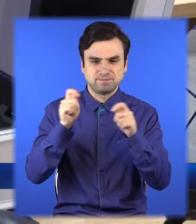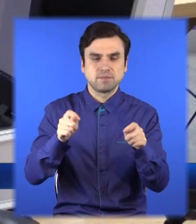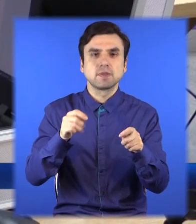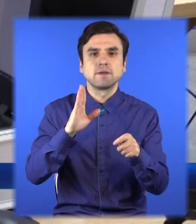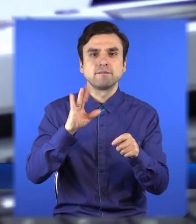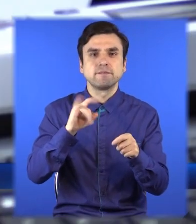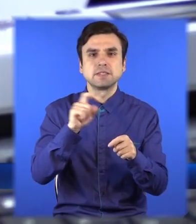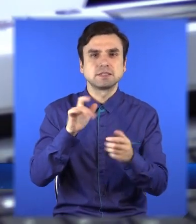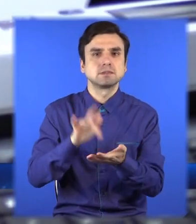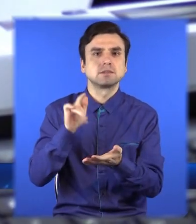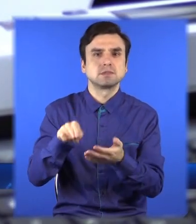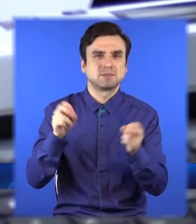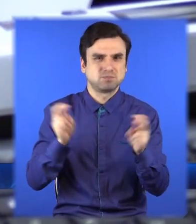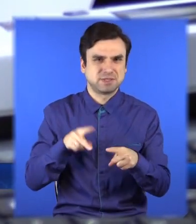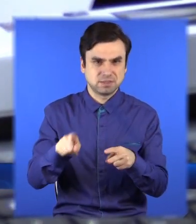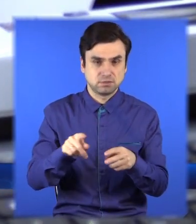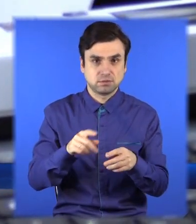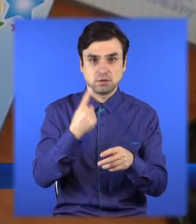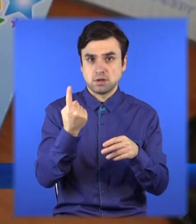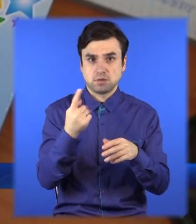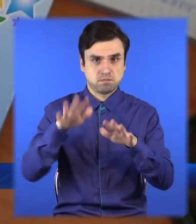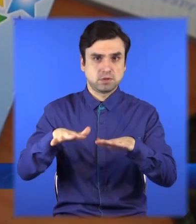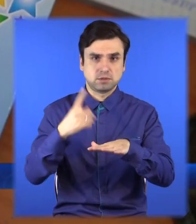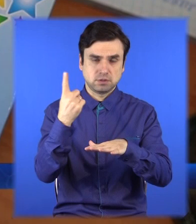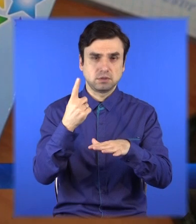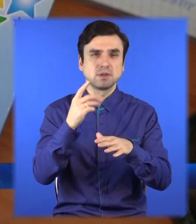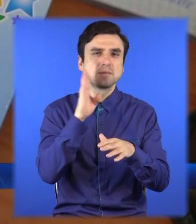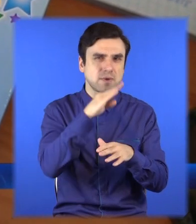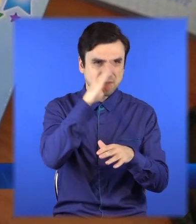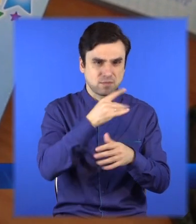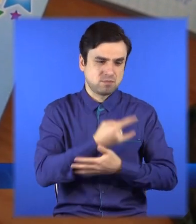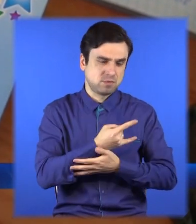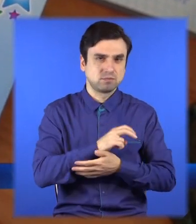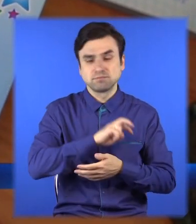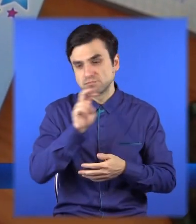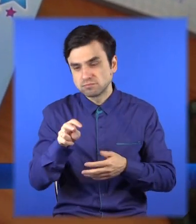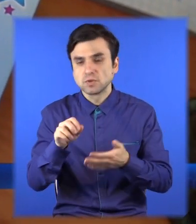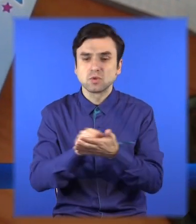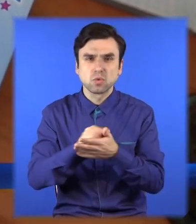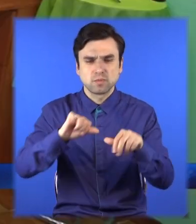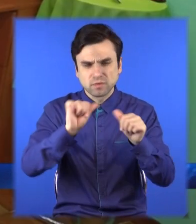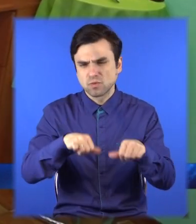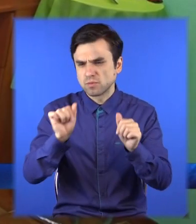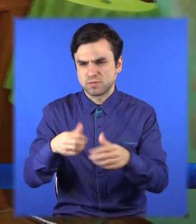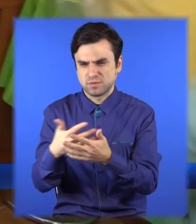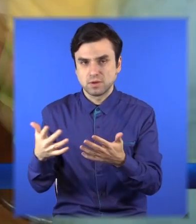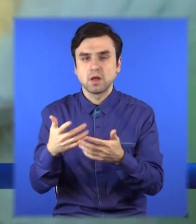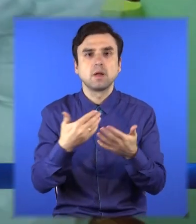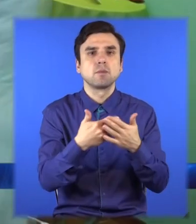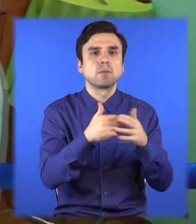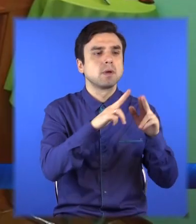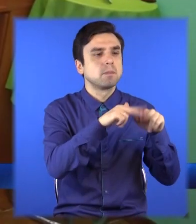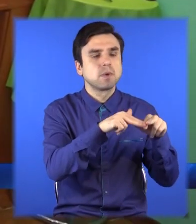засіданні виконкому міської ради. Так молоді батьки зможуть уникнути обходу 8 необхідних закладів. Серед них – міграційна